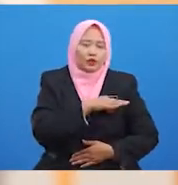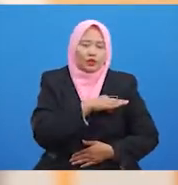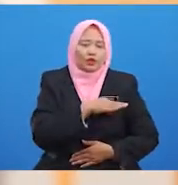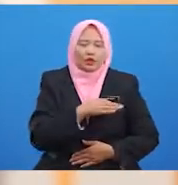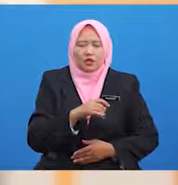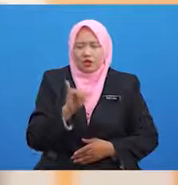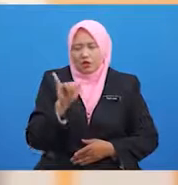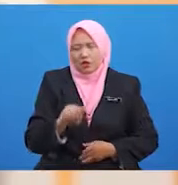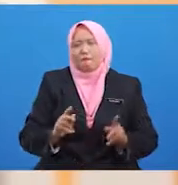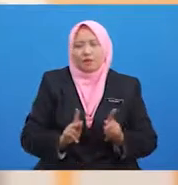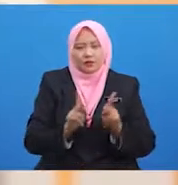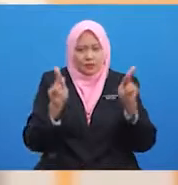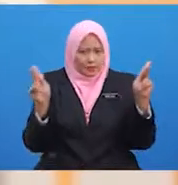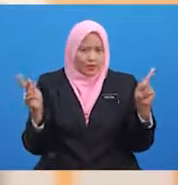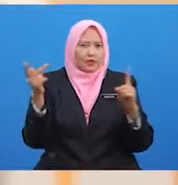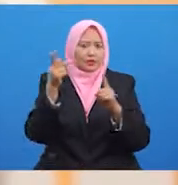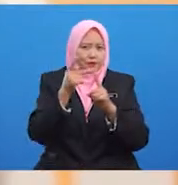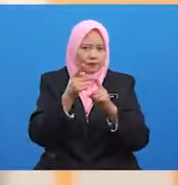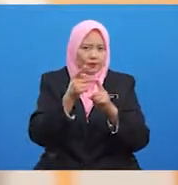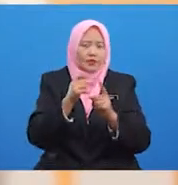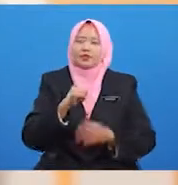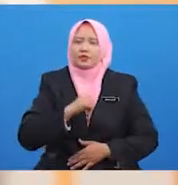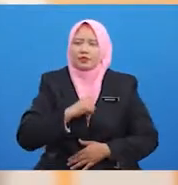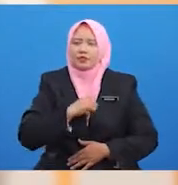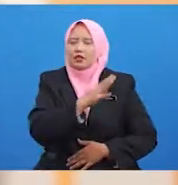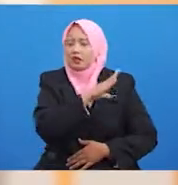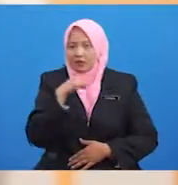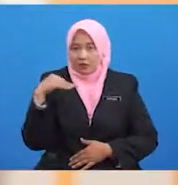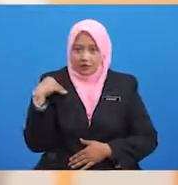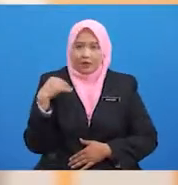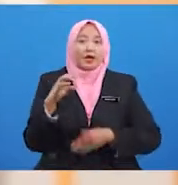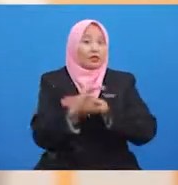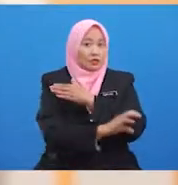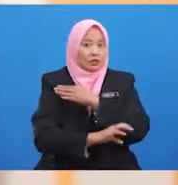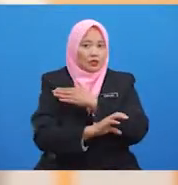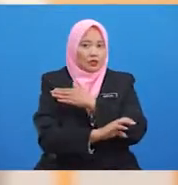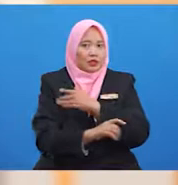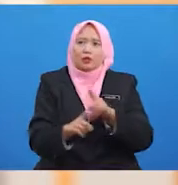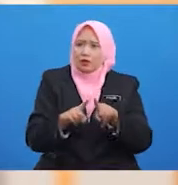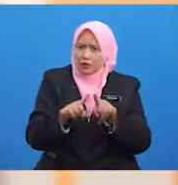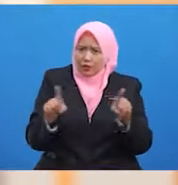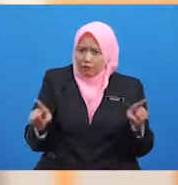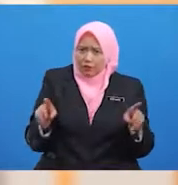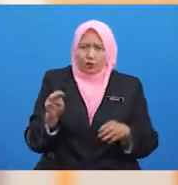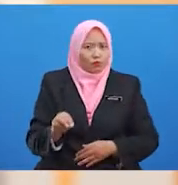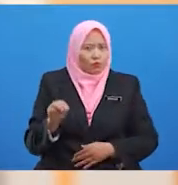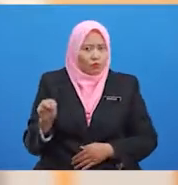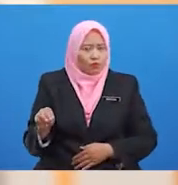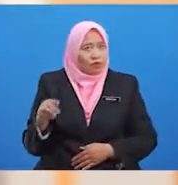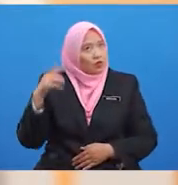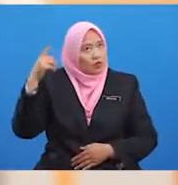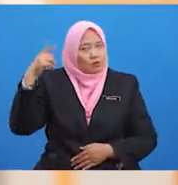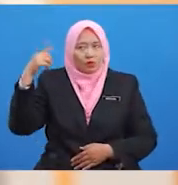besar kepada diri kita dan juga negara. Tapi, adakah murid-murid